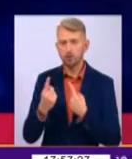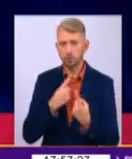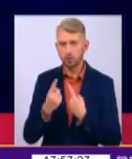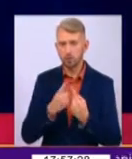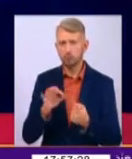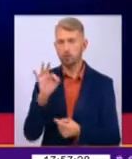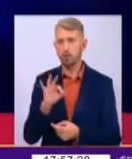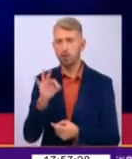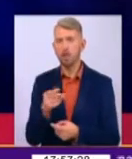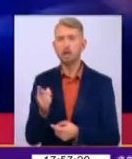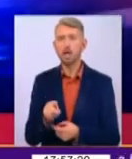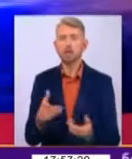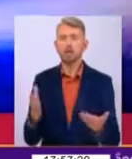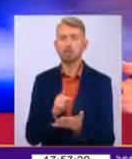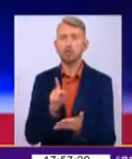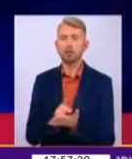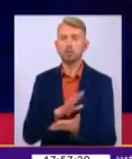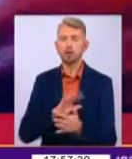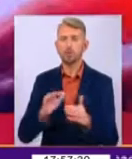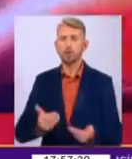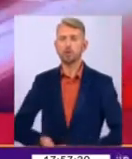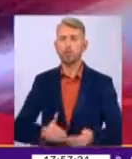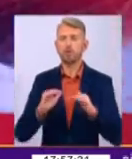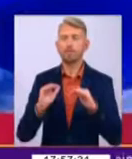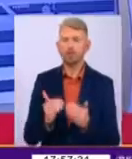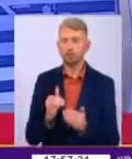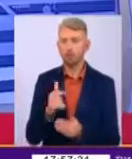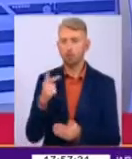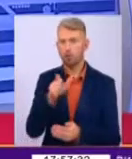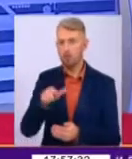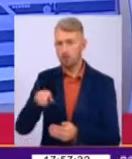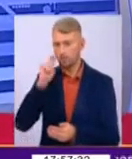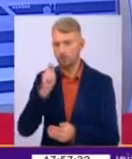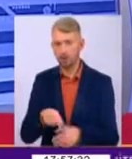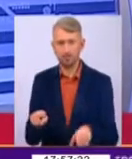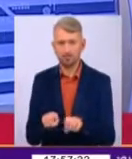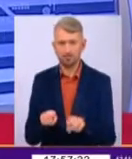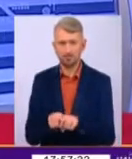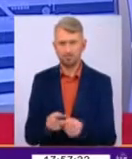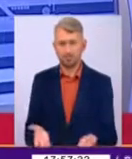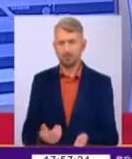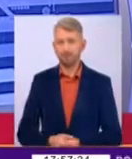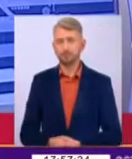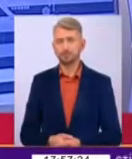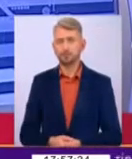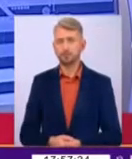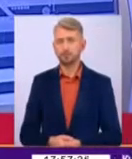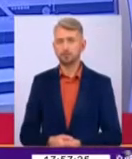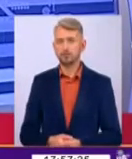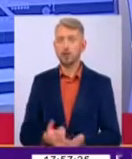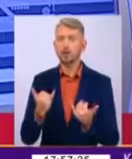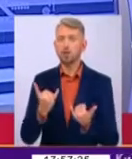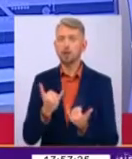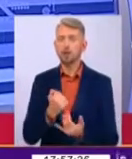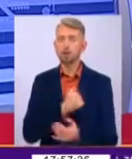про те, який повинен бути прожитковий мінімум у громадян України. З той же самої серії. Сьогодні